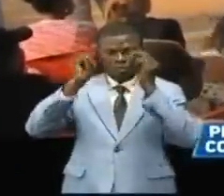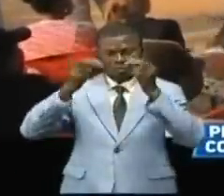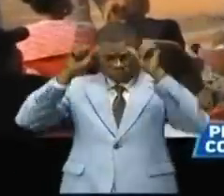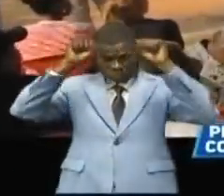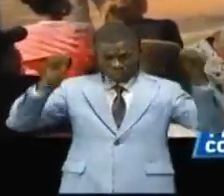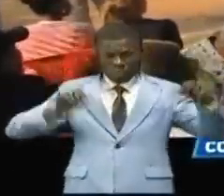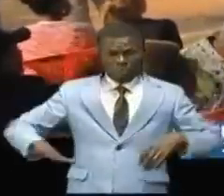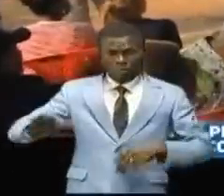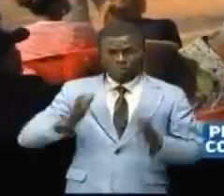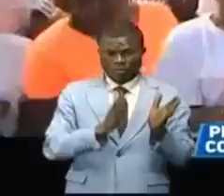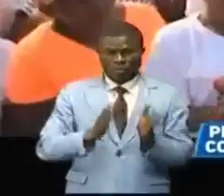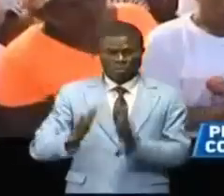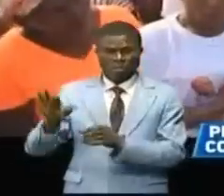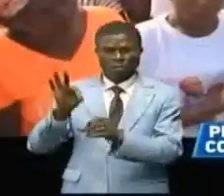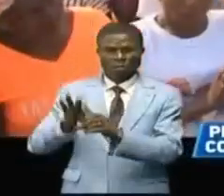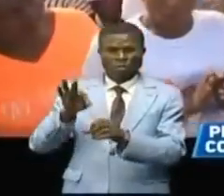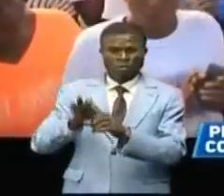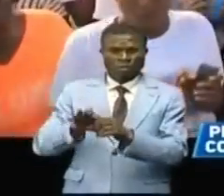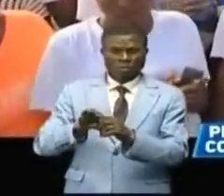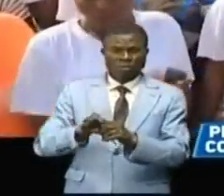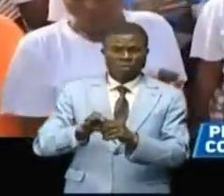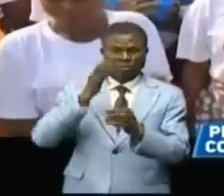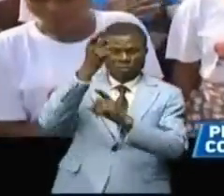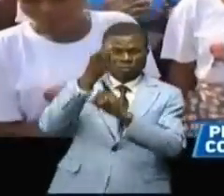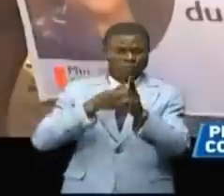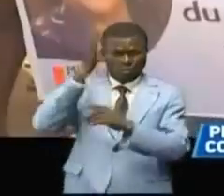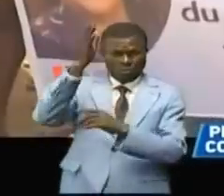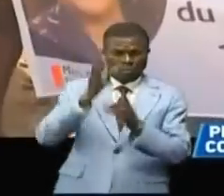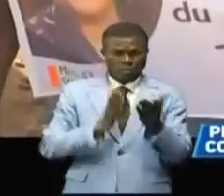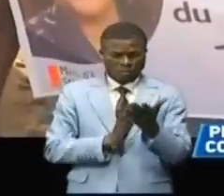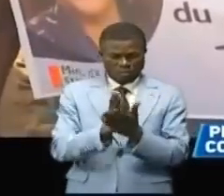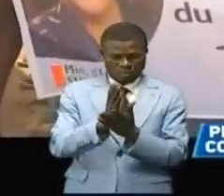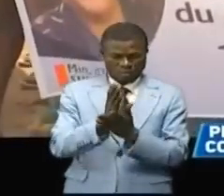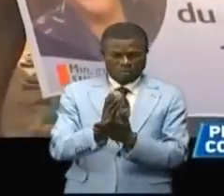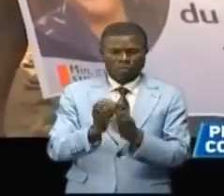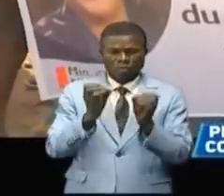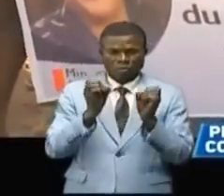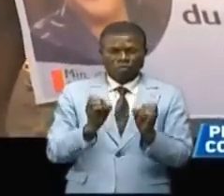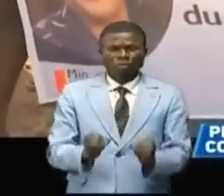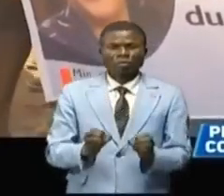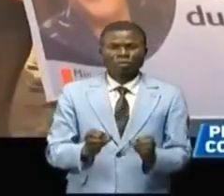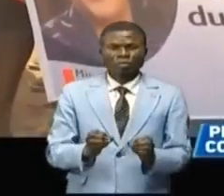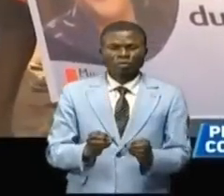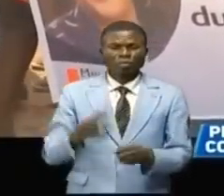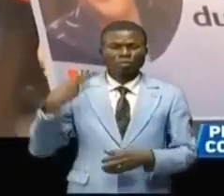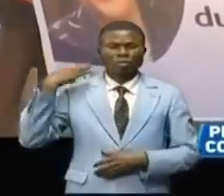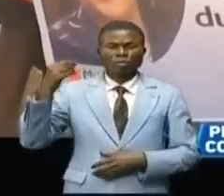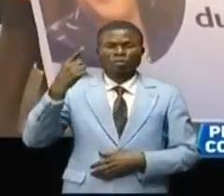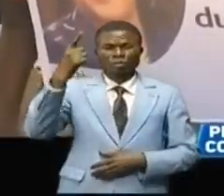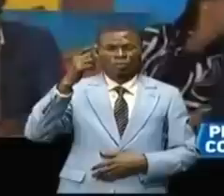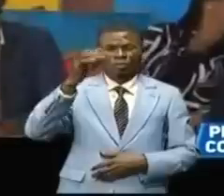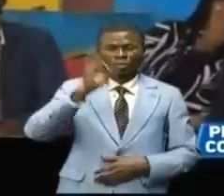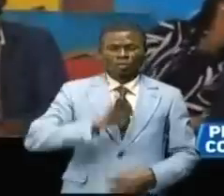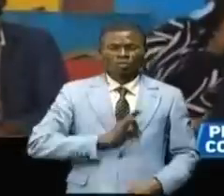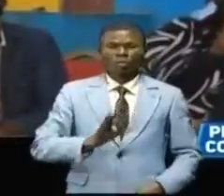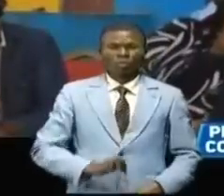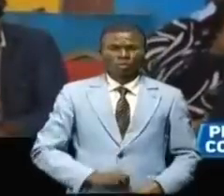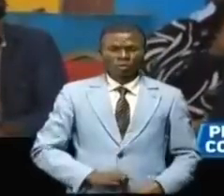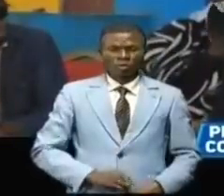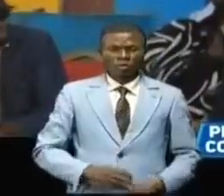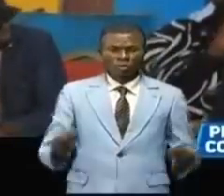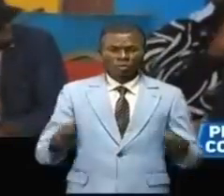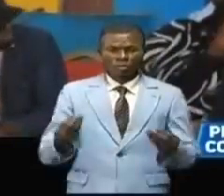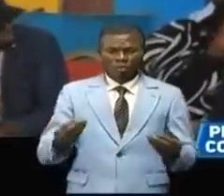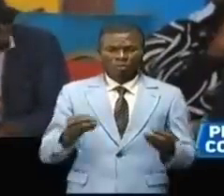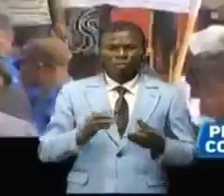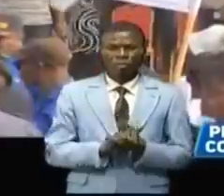présidentiel se prépare aux élections dans l'ordre et la discipline pour offrir à leur candidat Félix-Antoine Tshisekedi un second